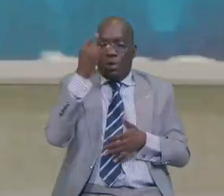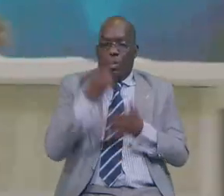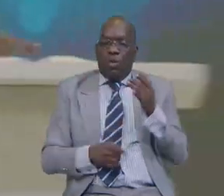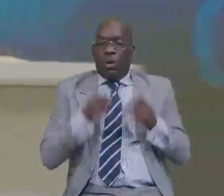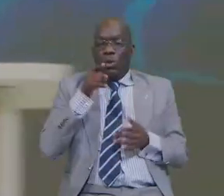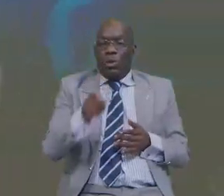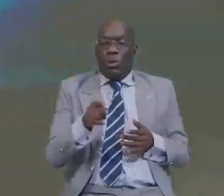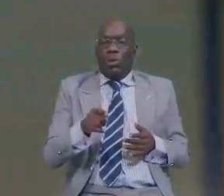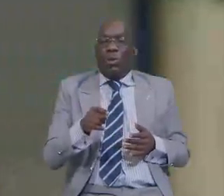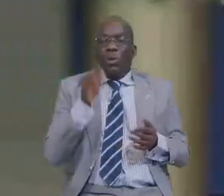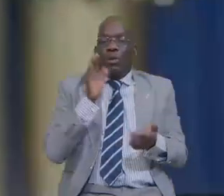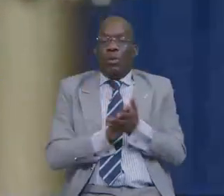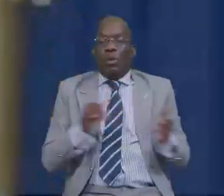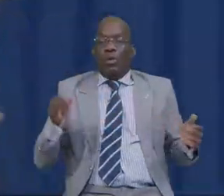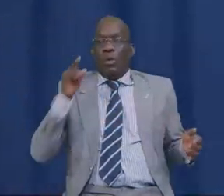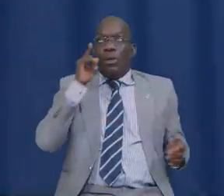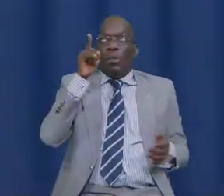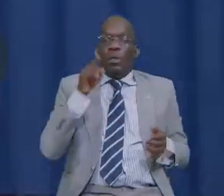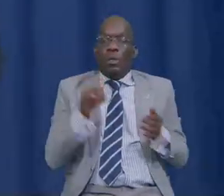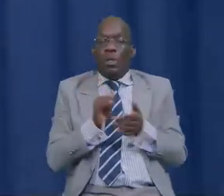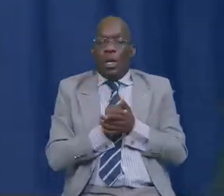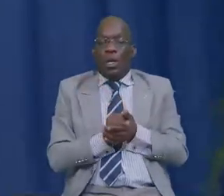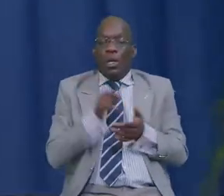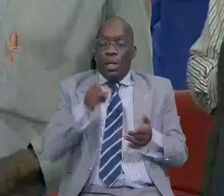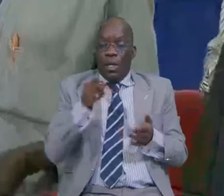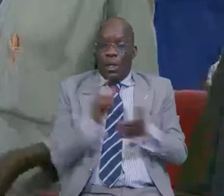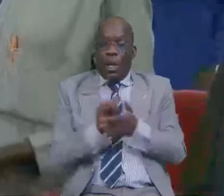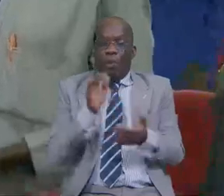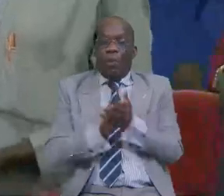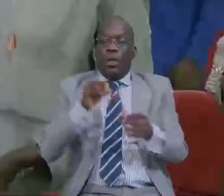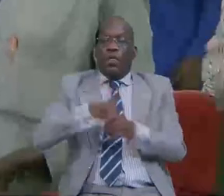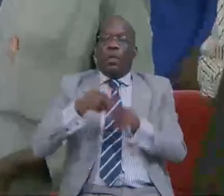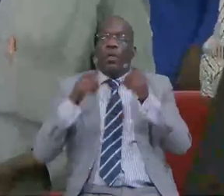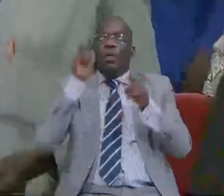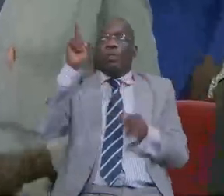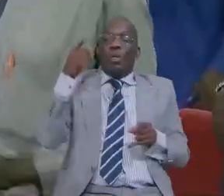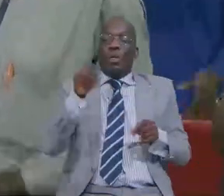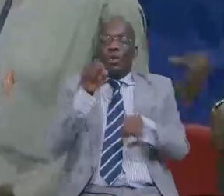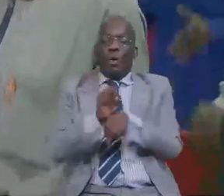Celui qui croira en moi fera les œuvres que je fais.